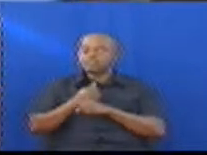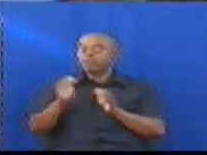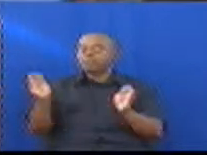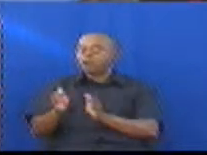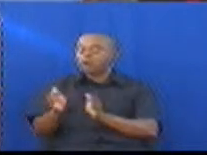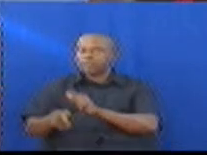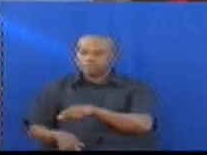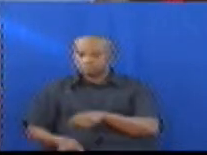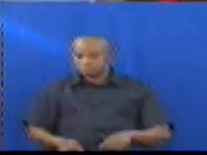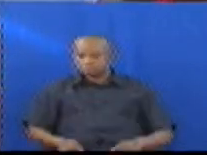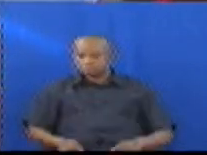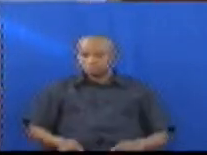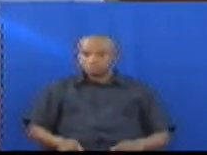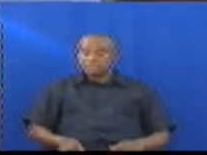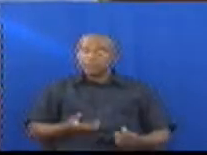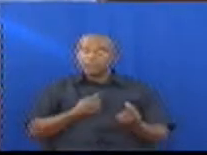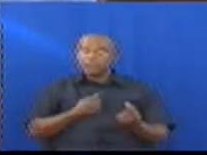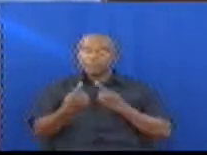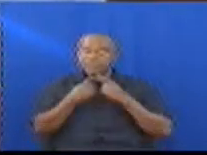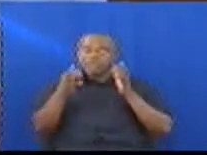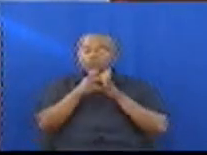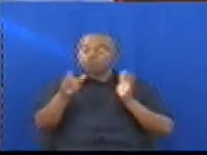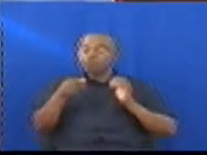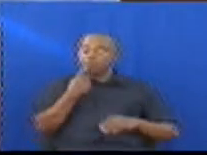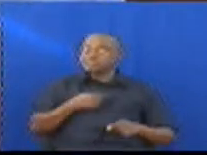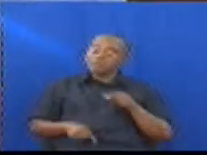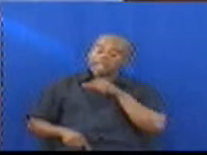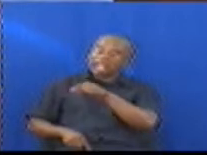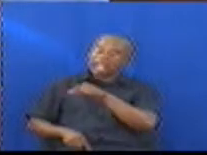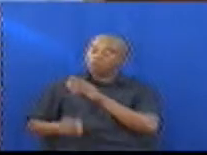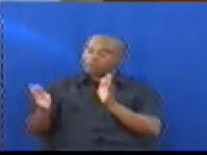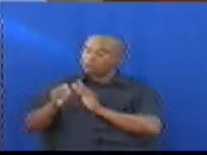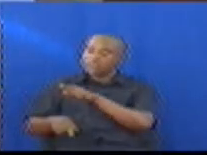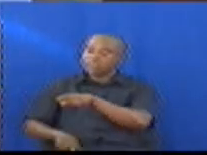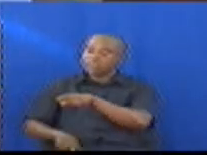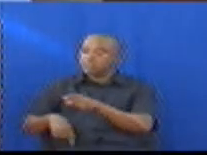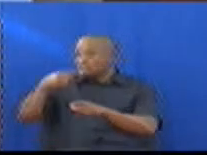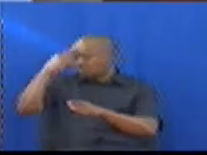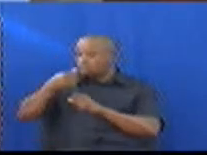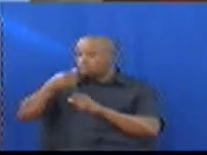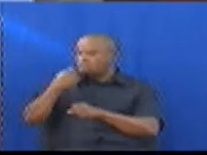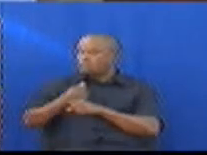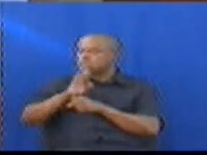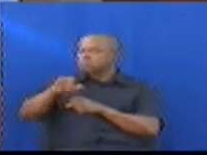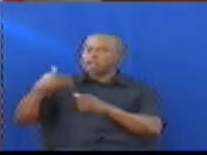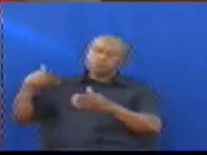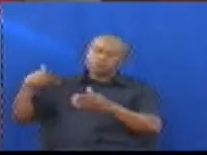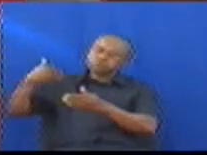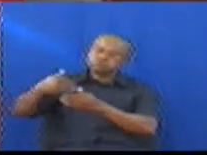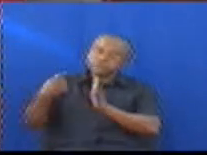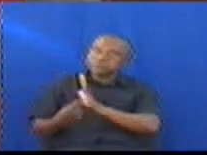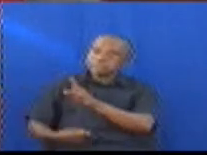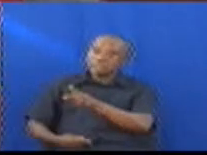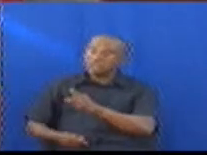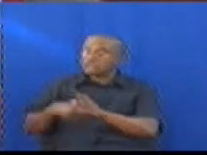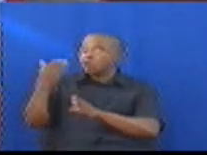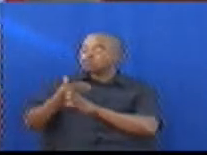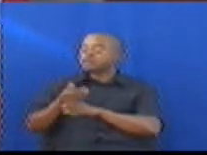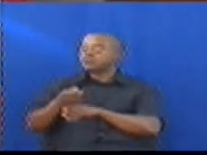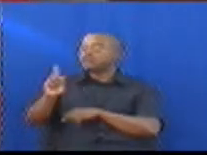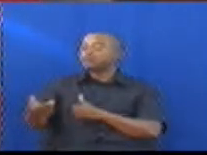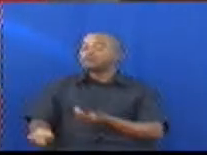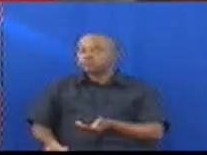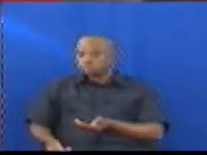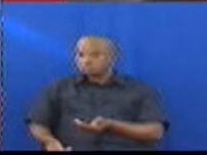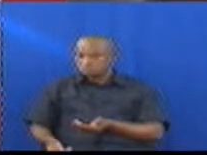Argument kubwa tukaambiwa kwamba hawa ni wale ambao tayari washafanya kazi miaka sita, washakuwa na uzoefu.